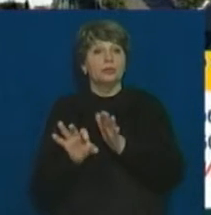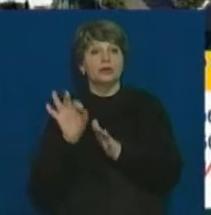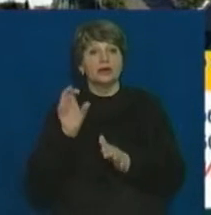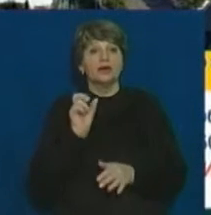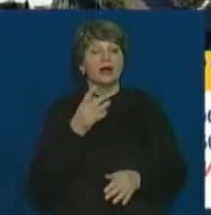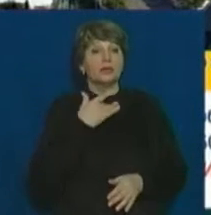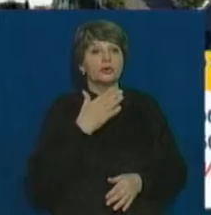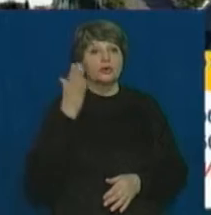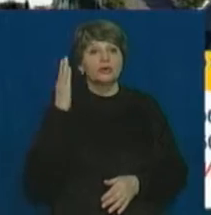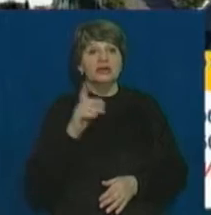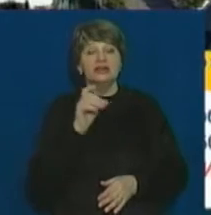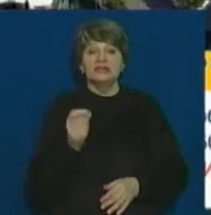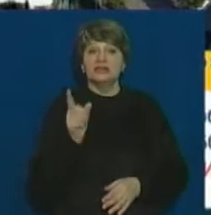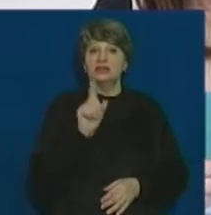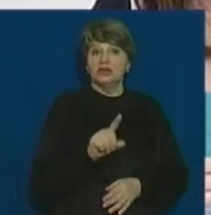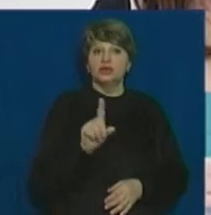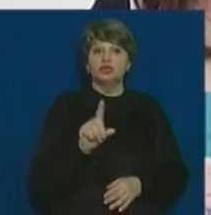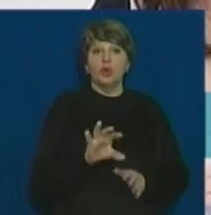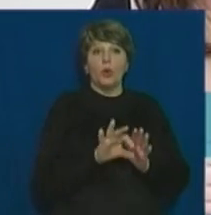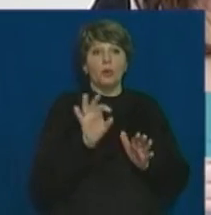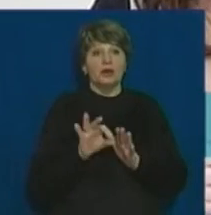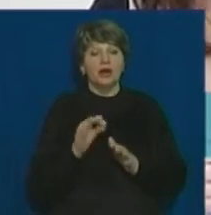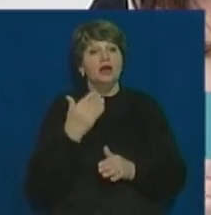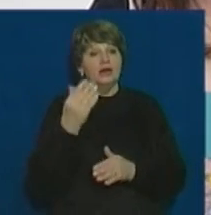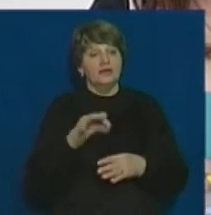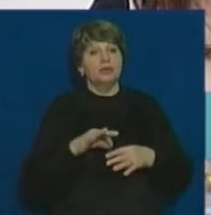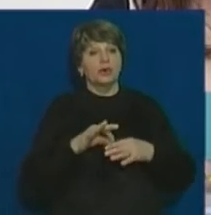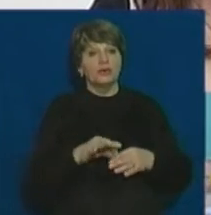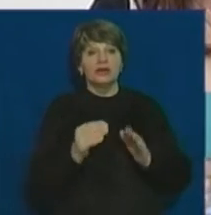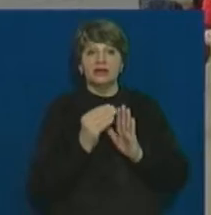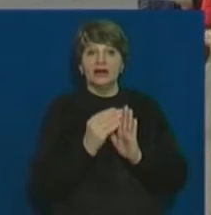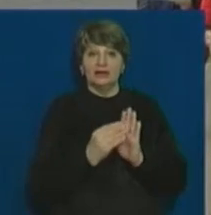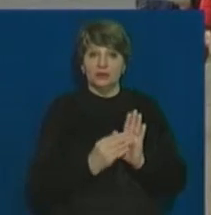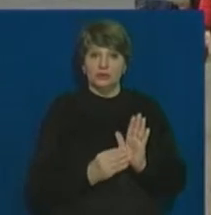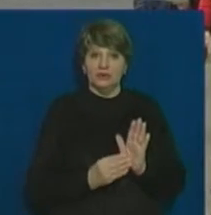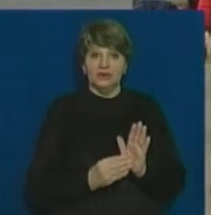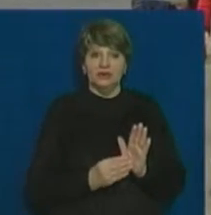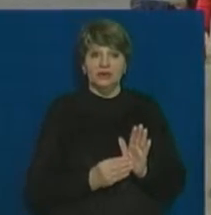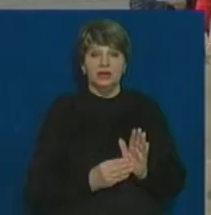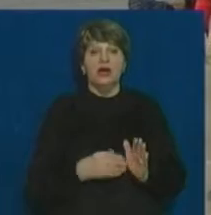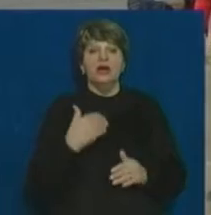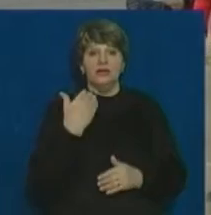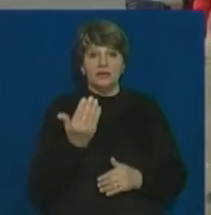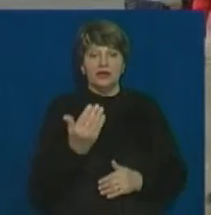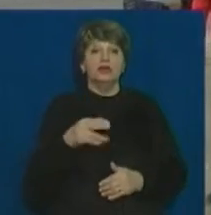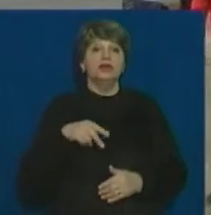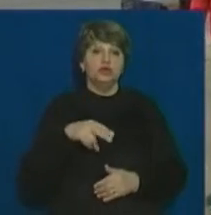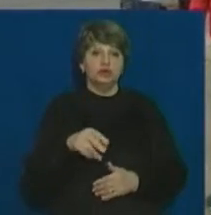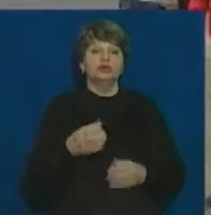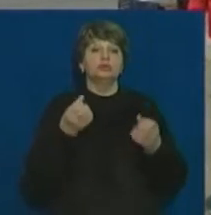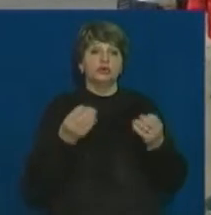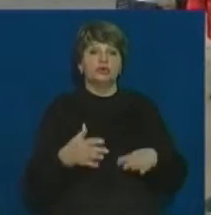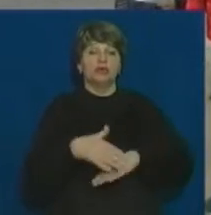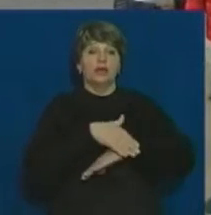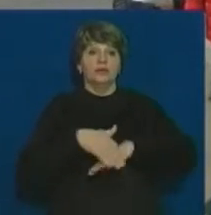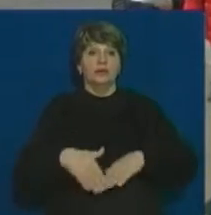проголосувати за те, що вони обрали. Також ви проводите анкетування, про яке ви щойно говорили. Тобто, умовно, ви йдете в люди і запитуєте в людей,